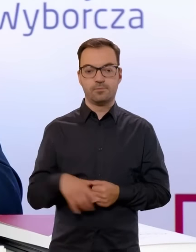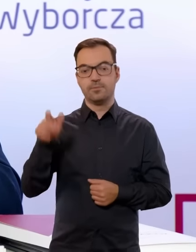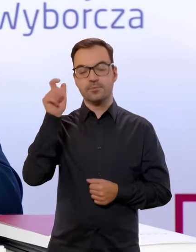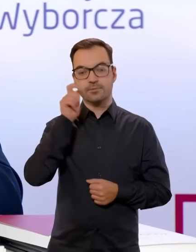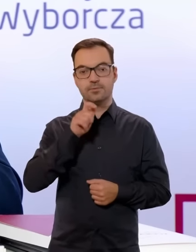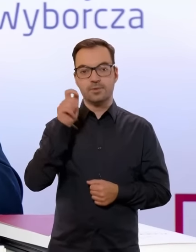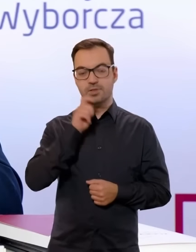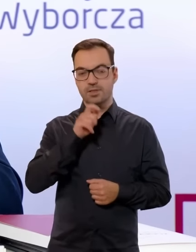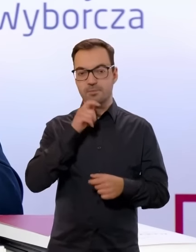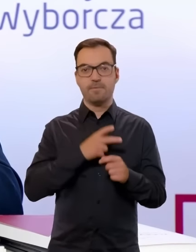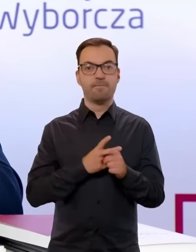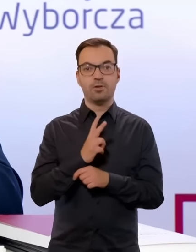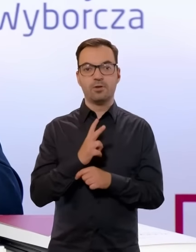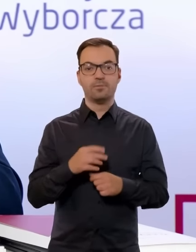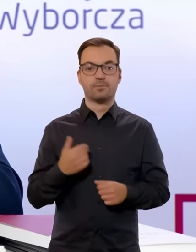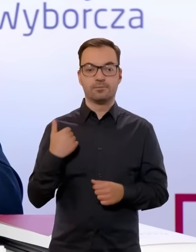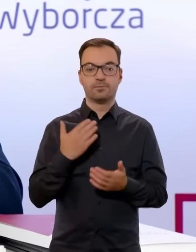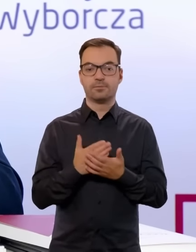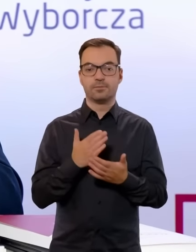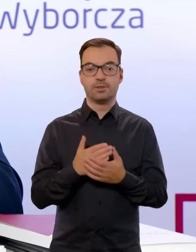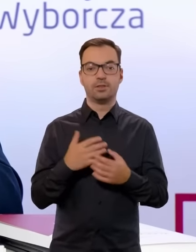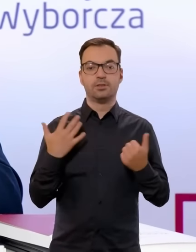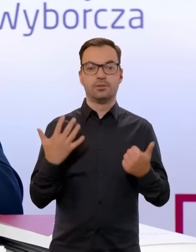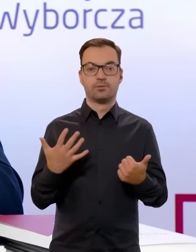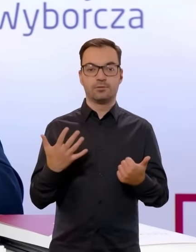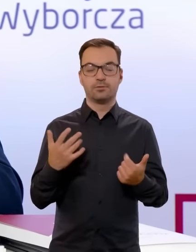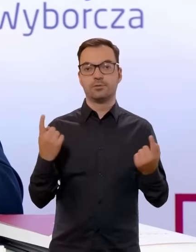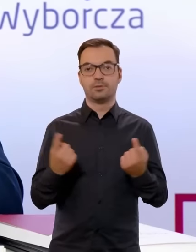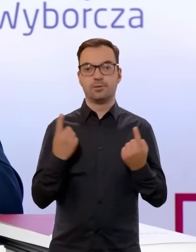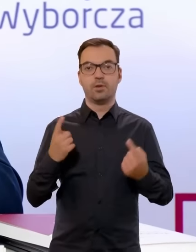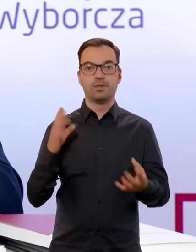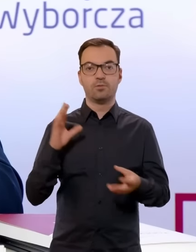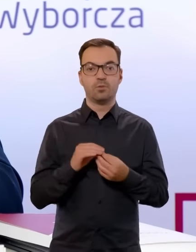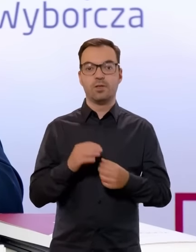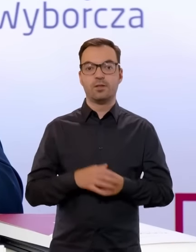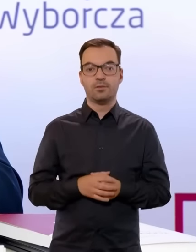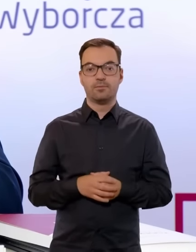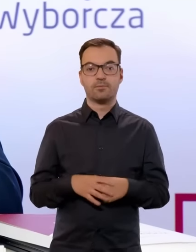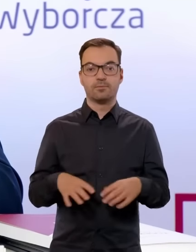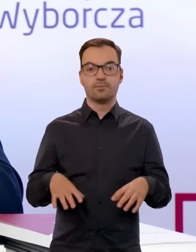popełnienia przestępstw i wykroczeń to tylko w 6 przypadkach. Łącznie